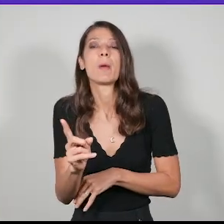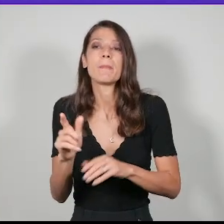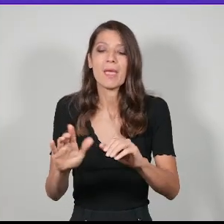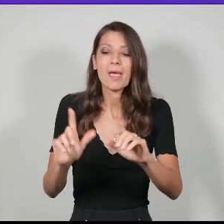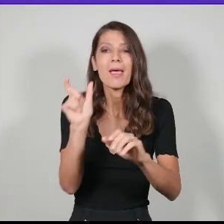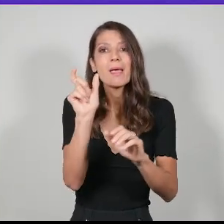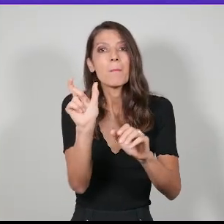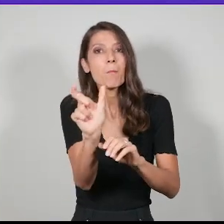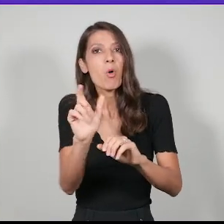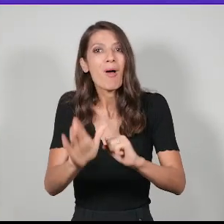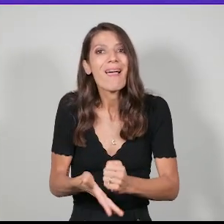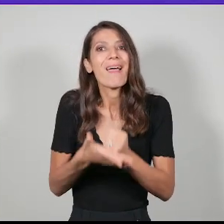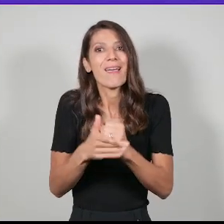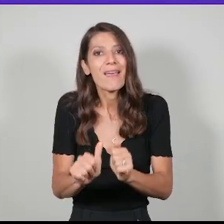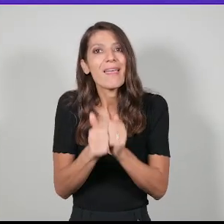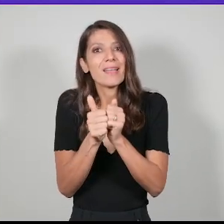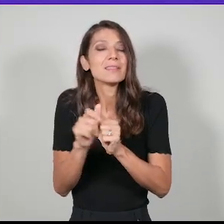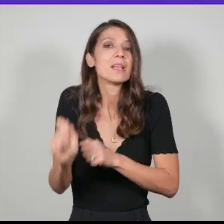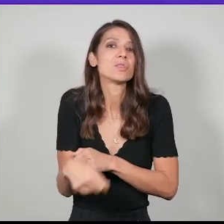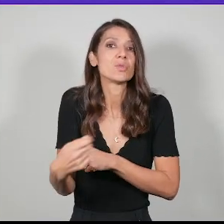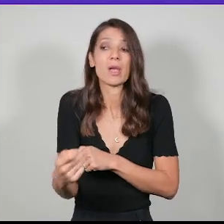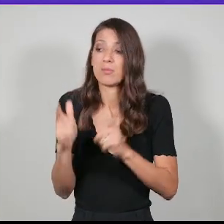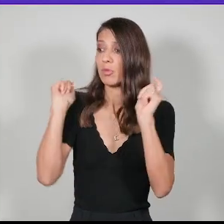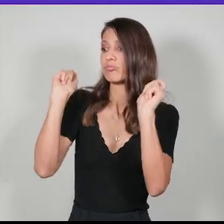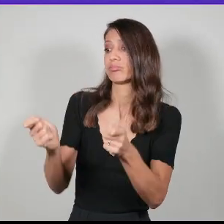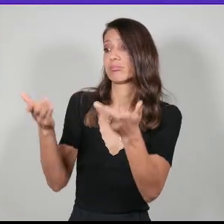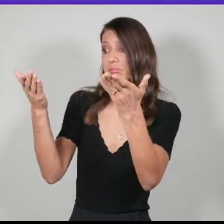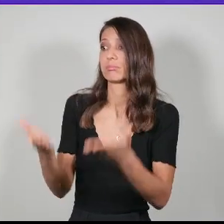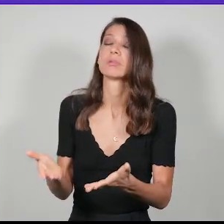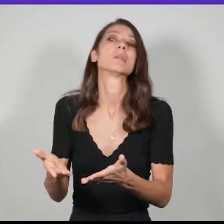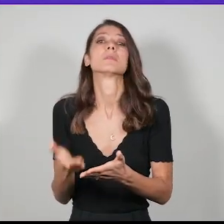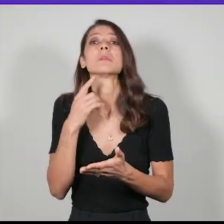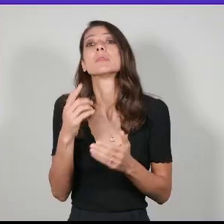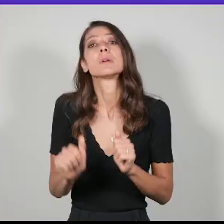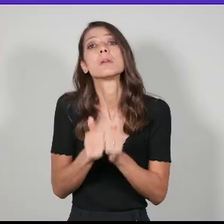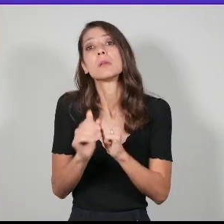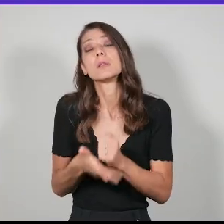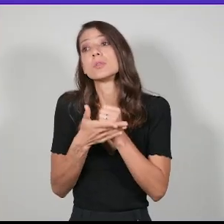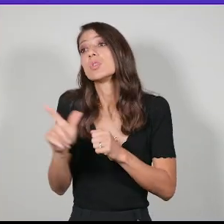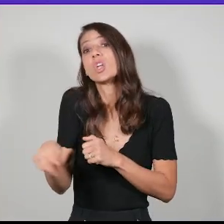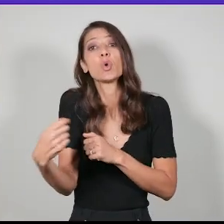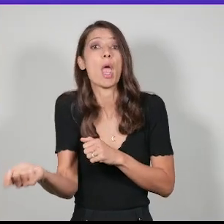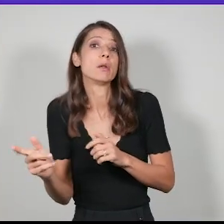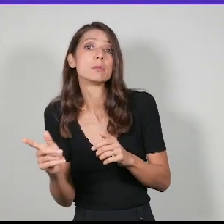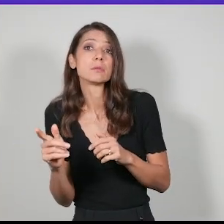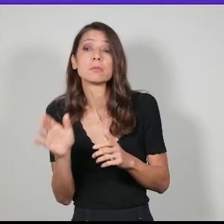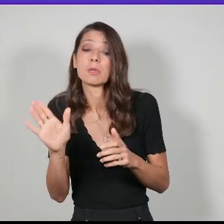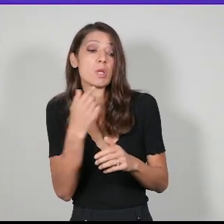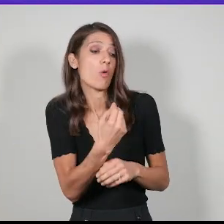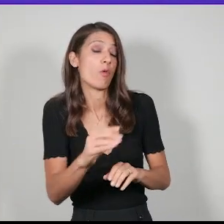naturel, il fut utilisé pendant un temps pour qualifier ces aidants familiaux. C'était des aidants naturels, il est tout naturel d'aider son